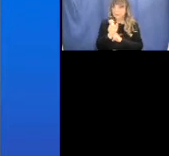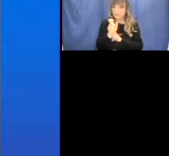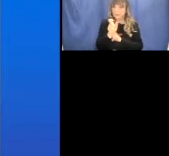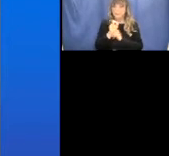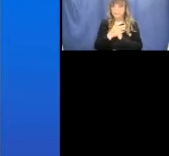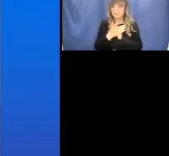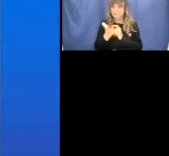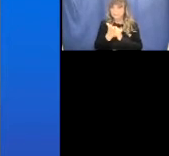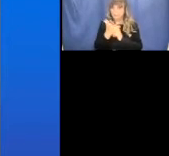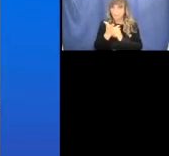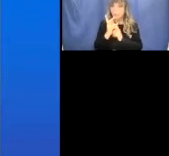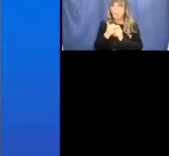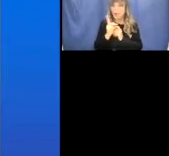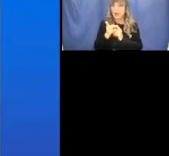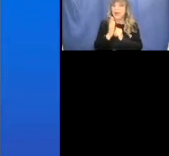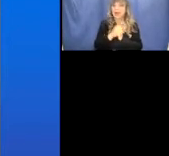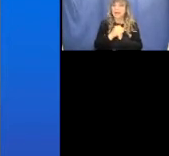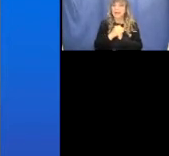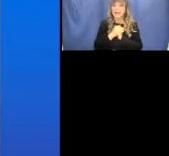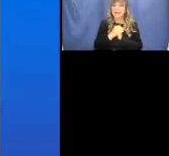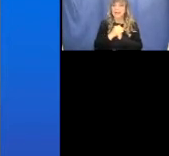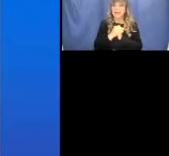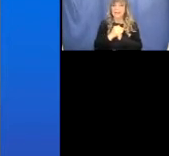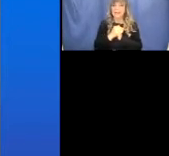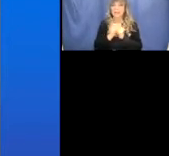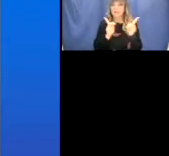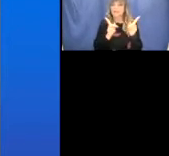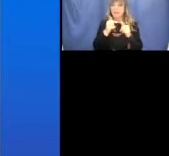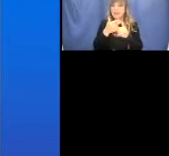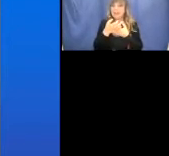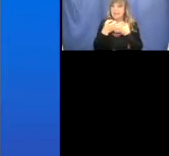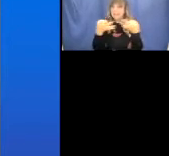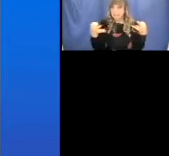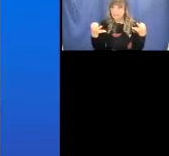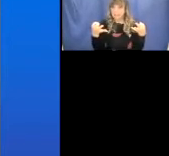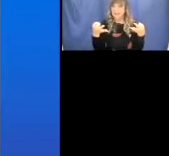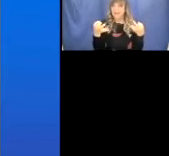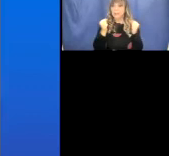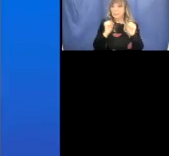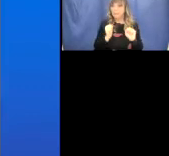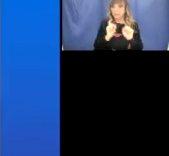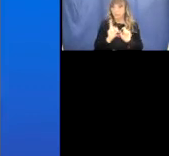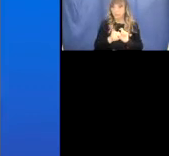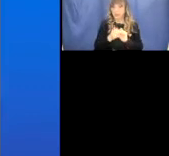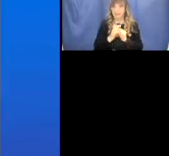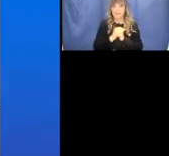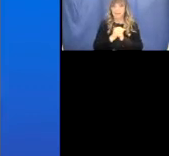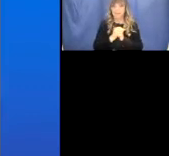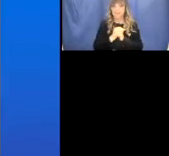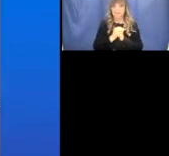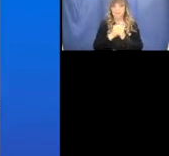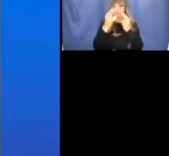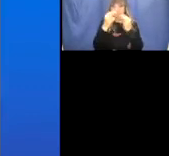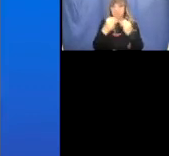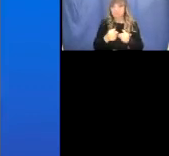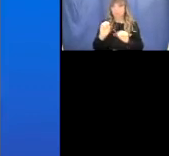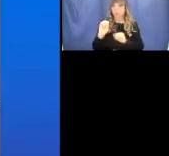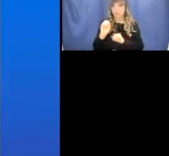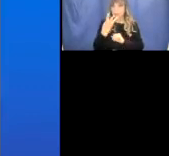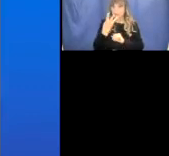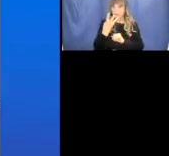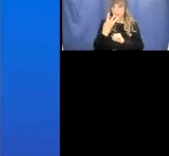quali sono i tipi di celle elementari possibili sono in tutto 14